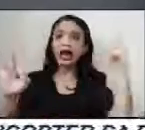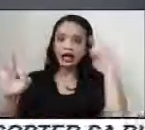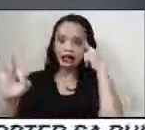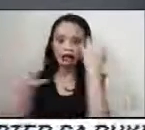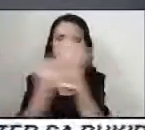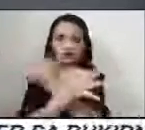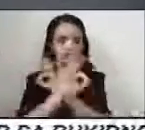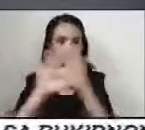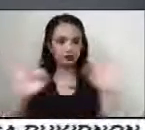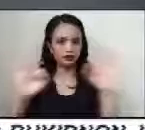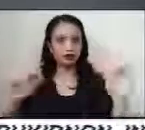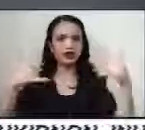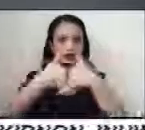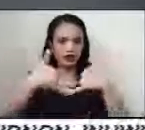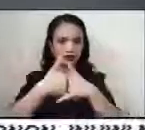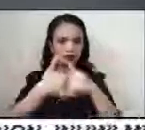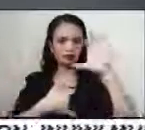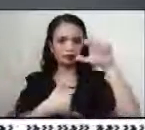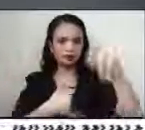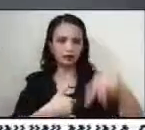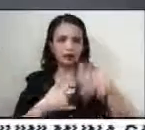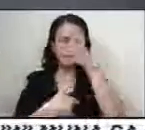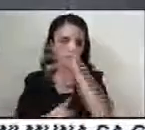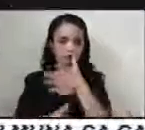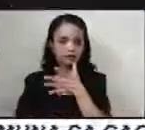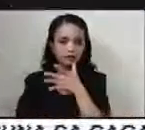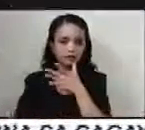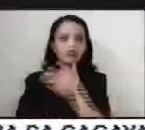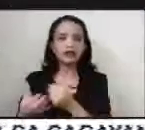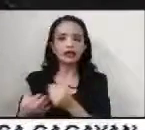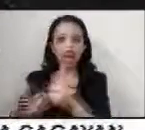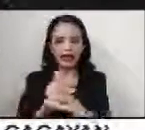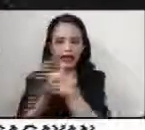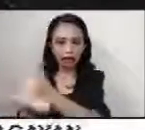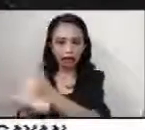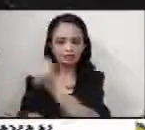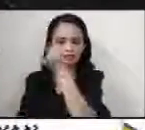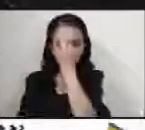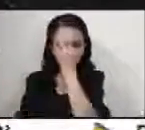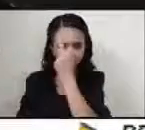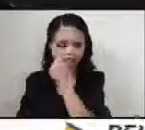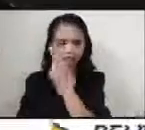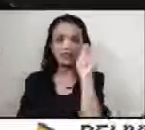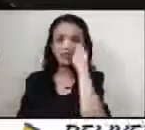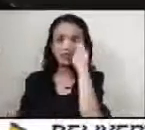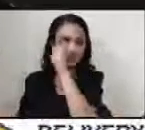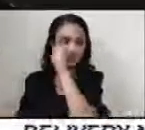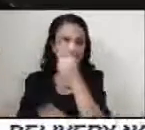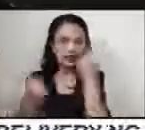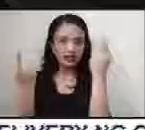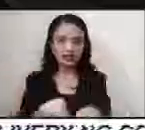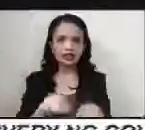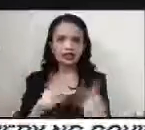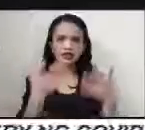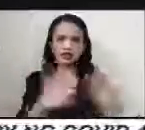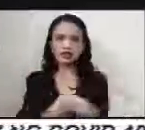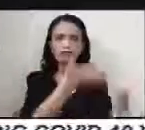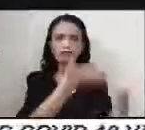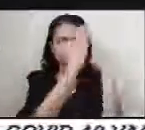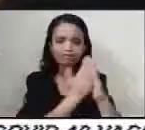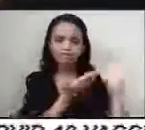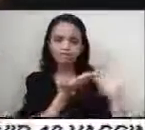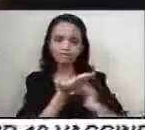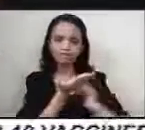hour nga gamitin mo ang phone, mommy or ako should be there. Niligyan na din ang passwords ang kanilang gadgets. Sa